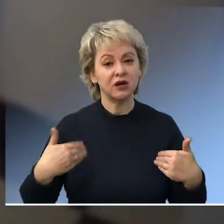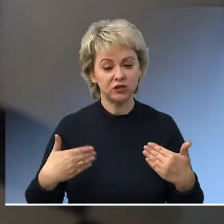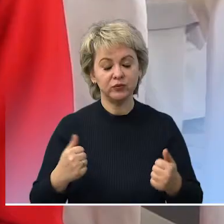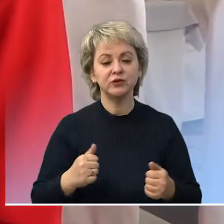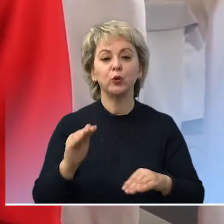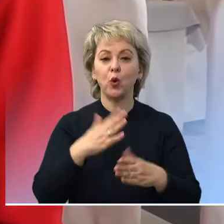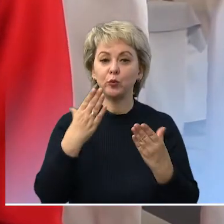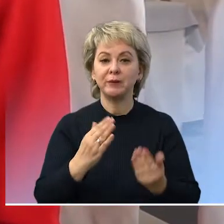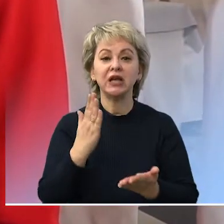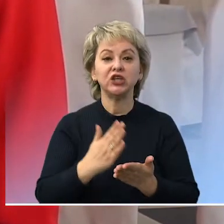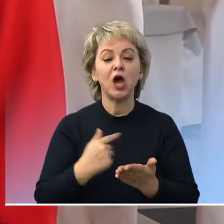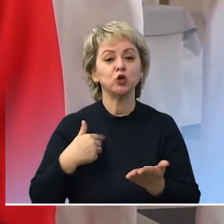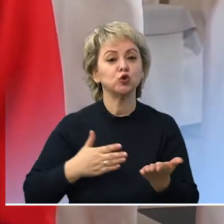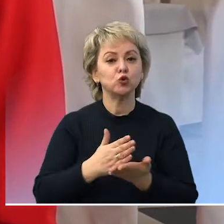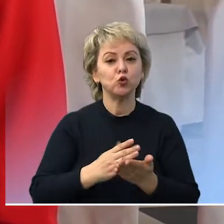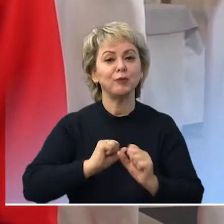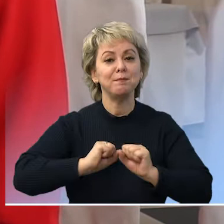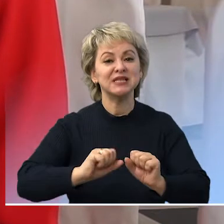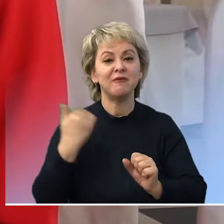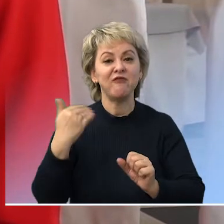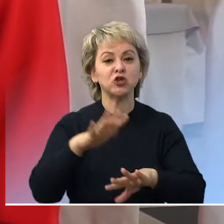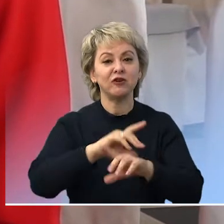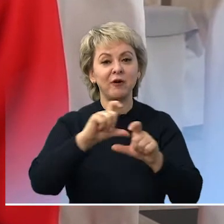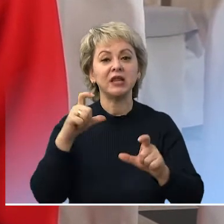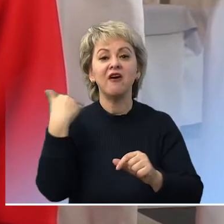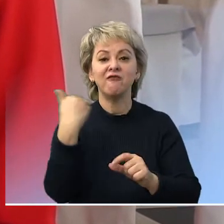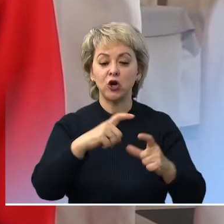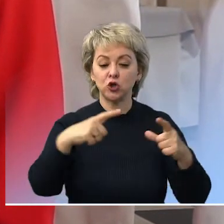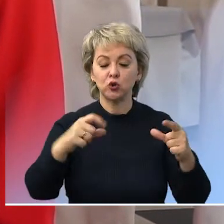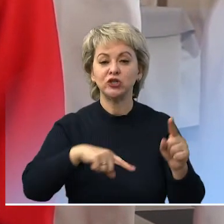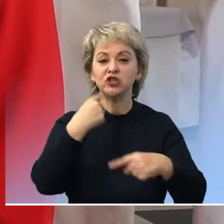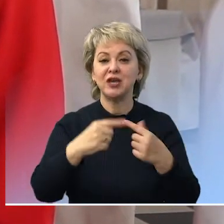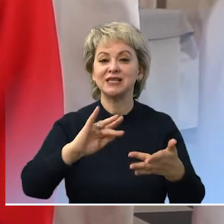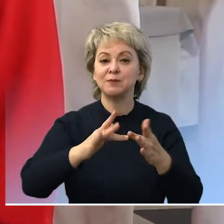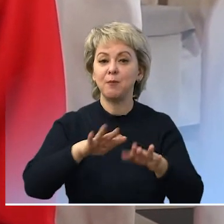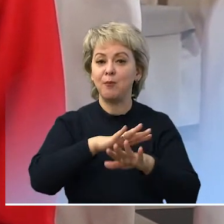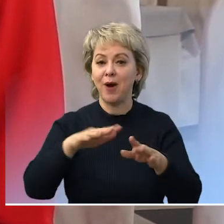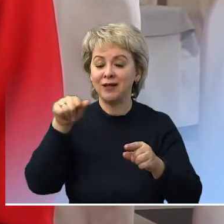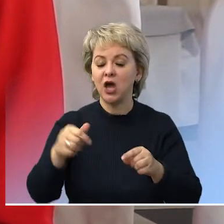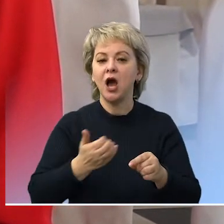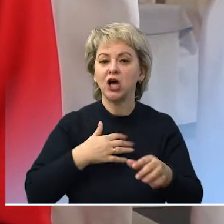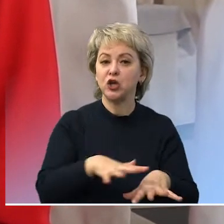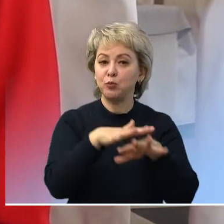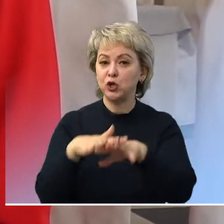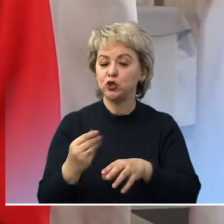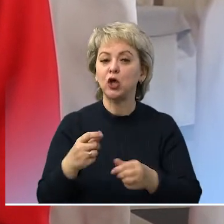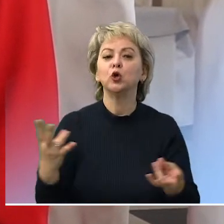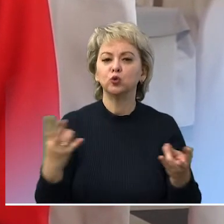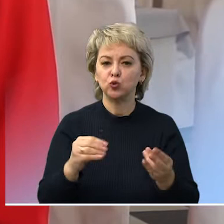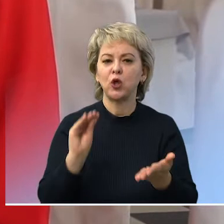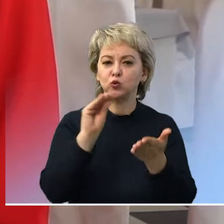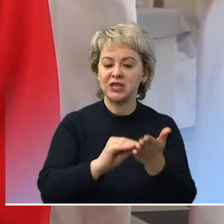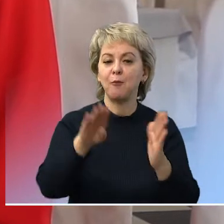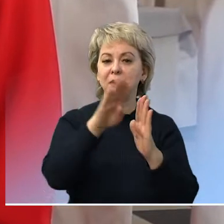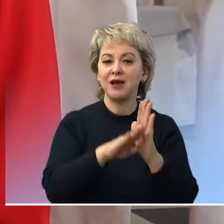Здравствуйте. Добрый день. Я из службы безопасности вашего банка. С вашей карты через онлайн-банк пытаются перевести деньги. Чтобы этого избежать, срочно